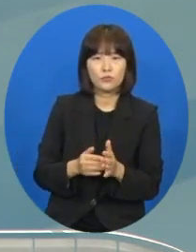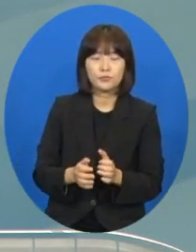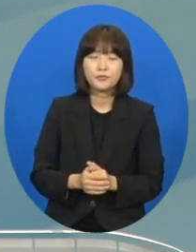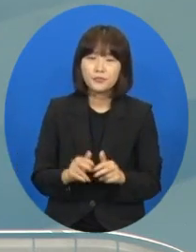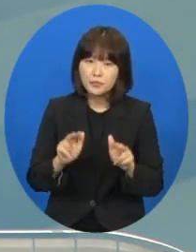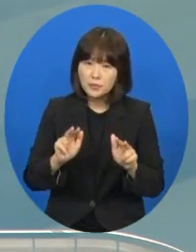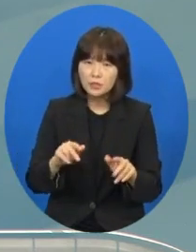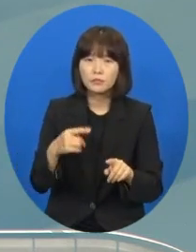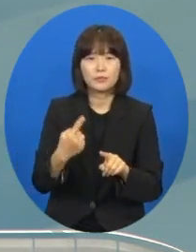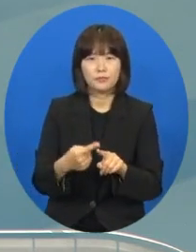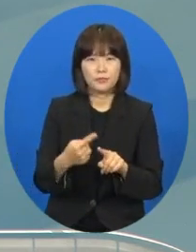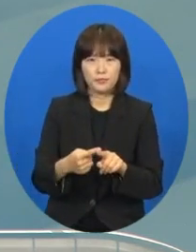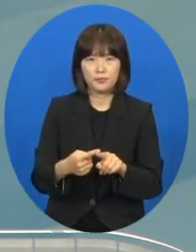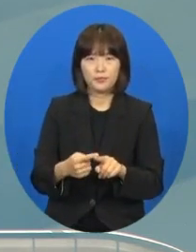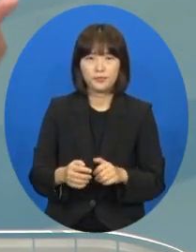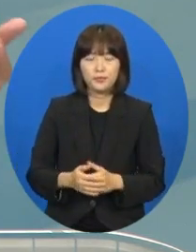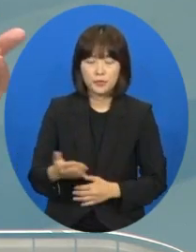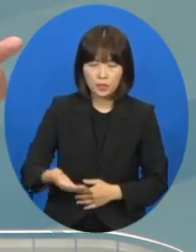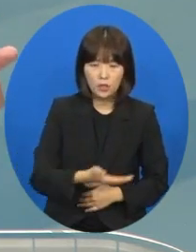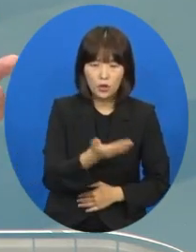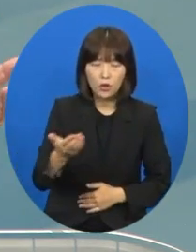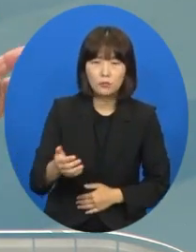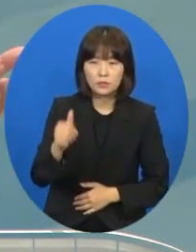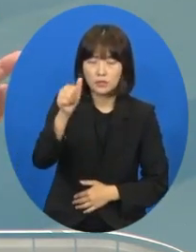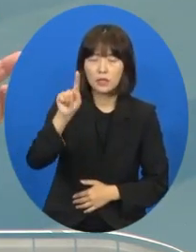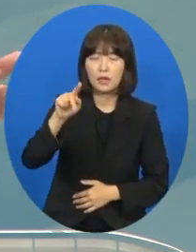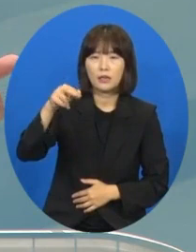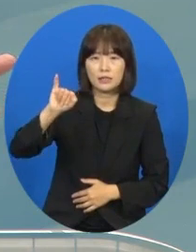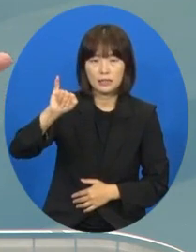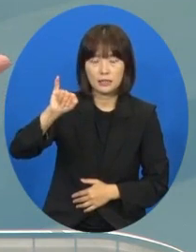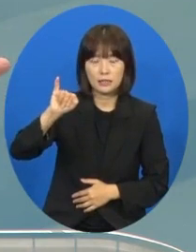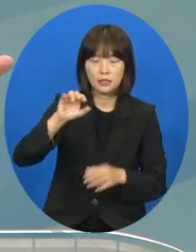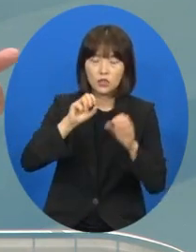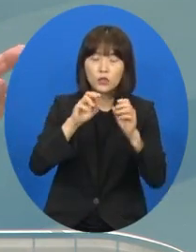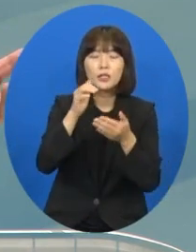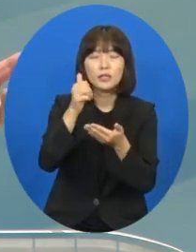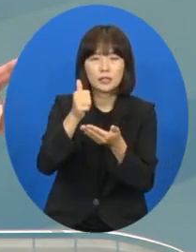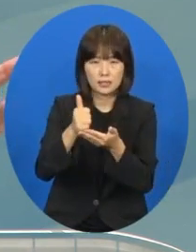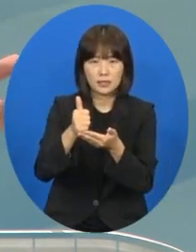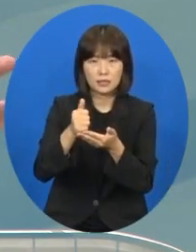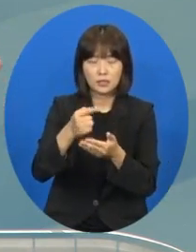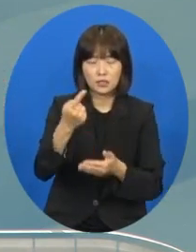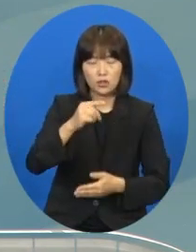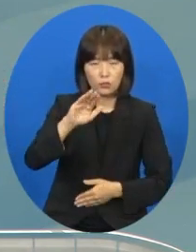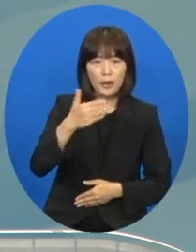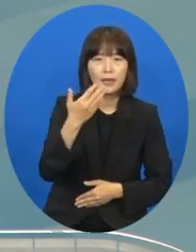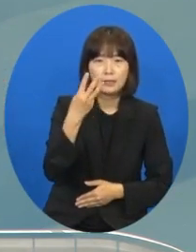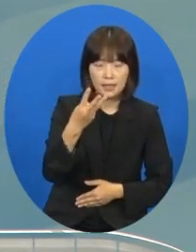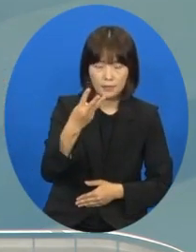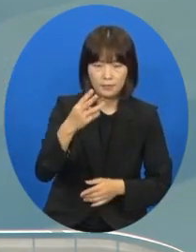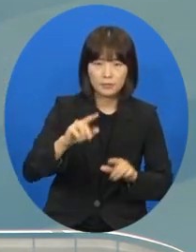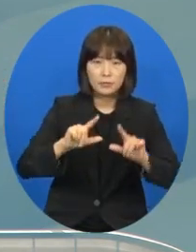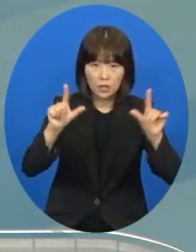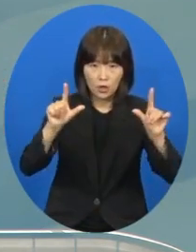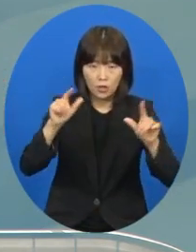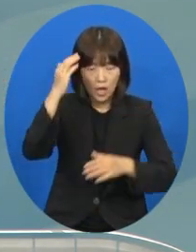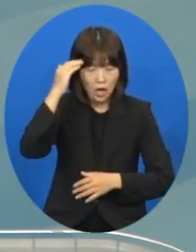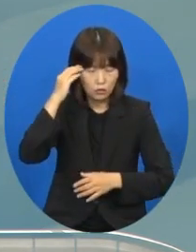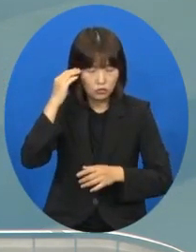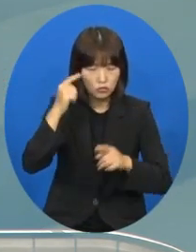지금도 그렇습니다. 여러분, 하디 선교사님 1903년 그분은 한국 교인들에